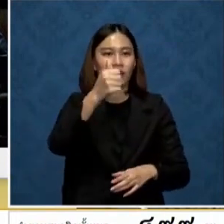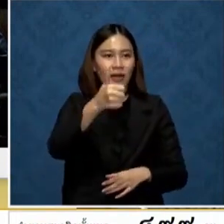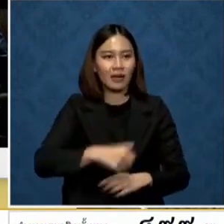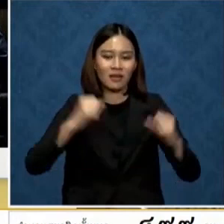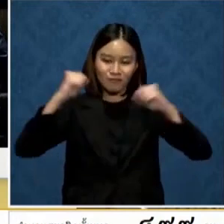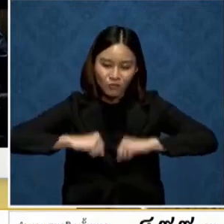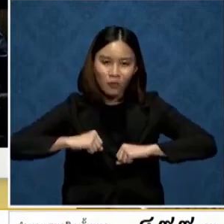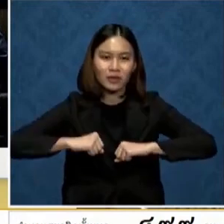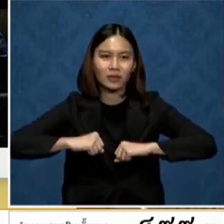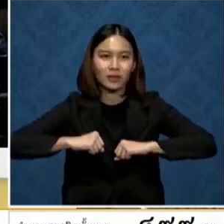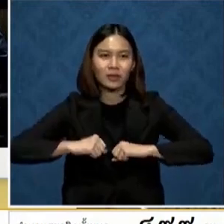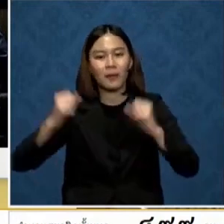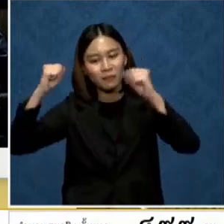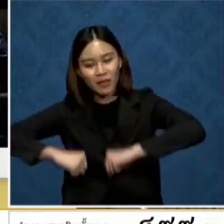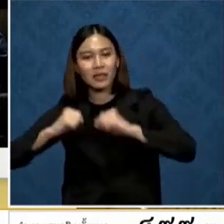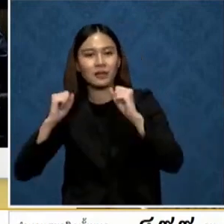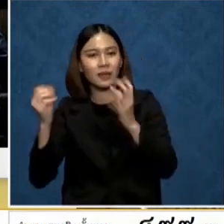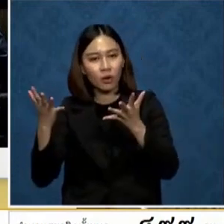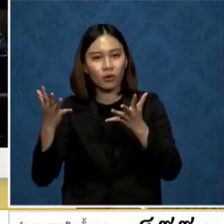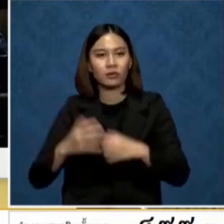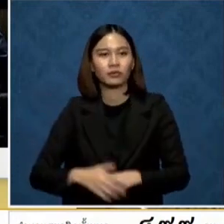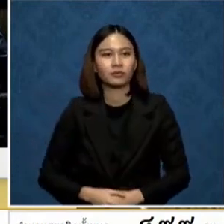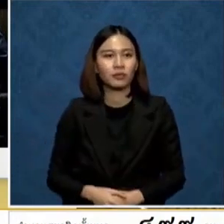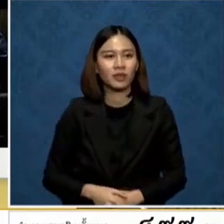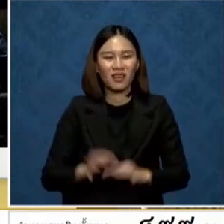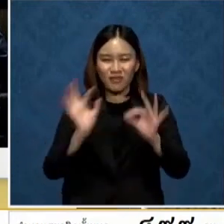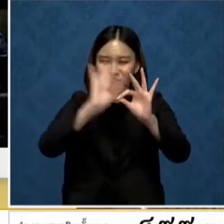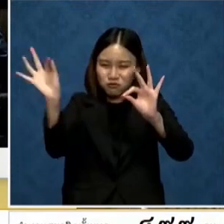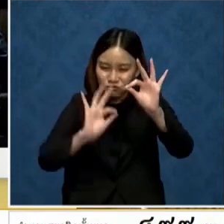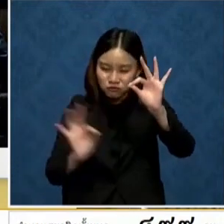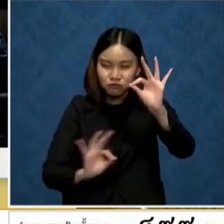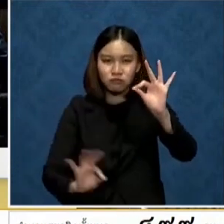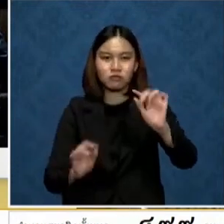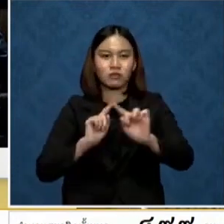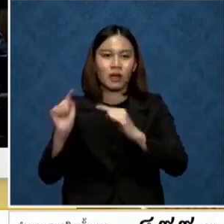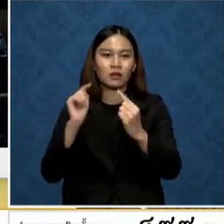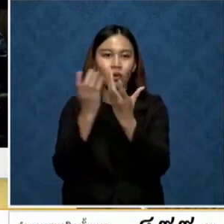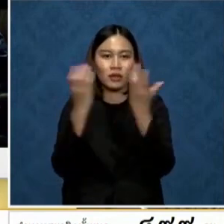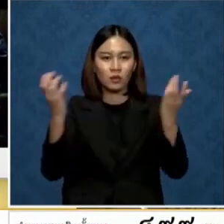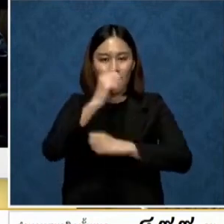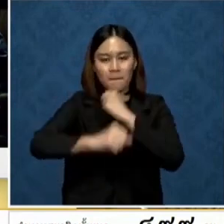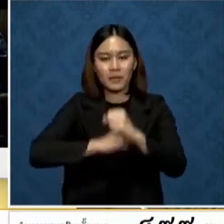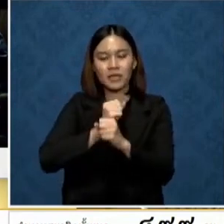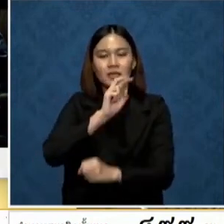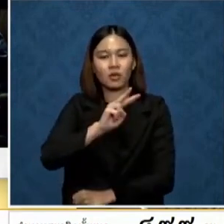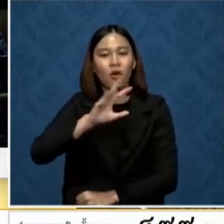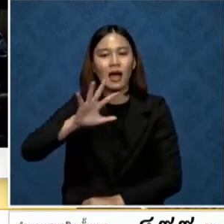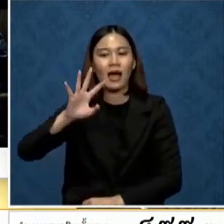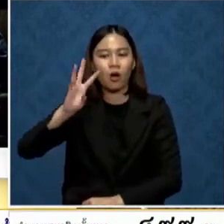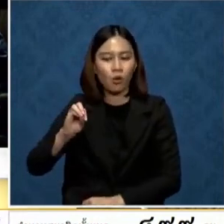ลงมติกับไม่ลงมติมันเขียนไเยอะแยะแล้วนี่ครับในรัฐธรรมนูญฉบับปีพพุธศักราช